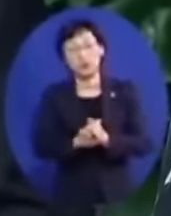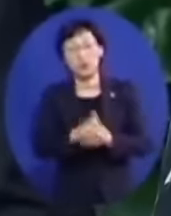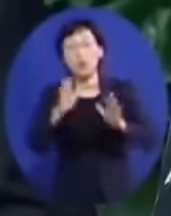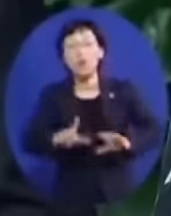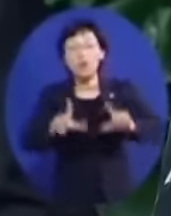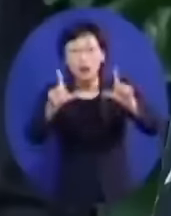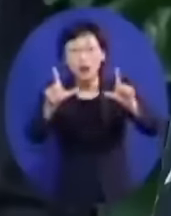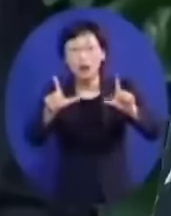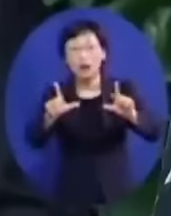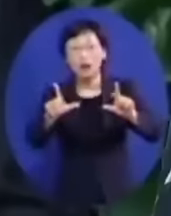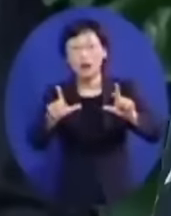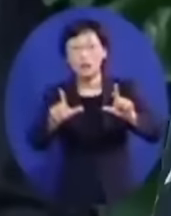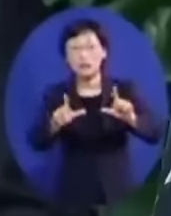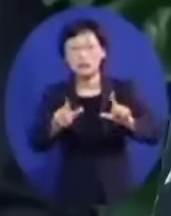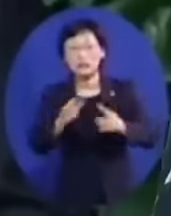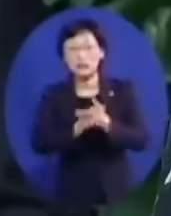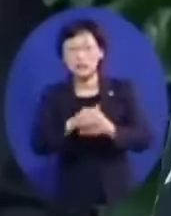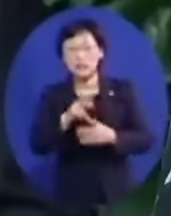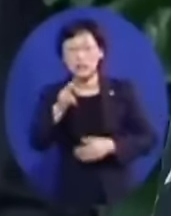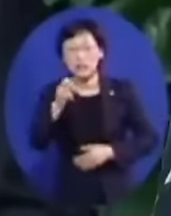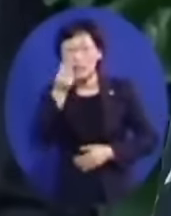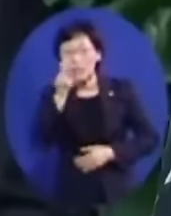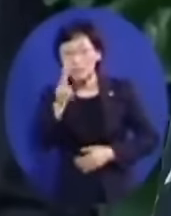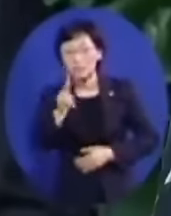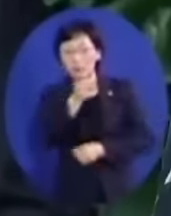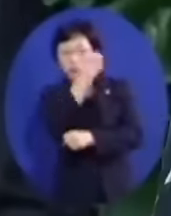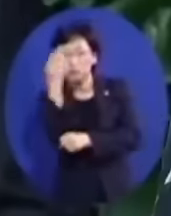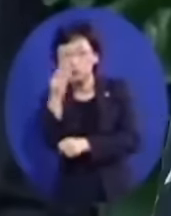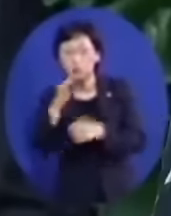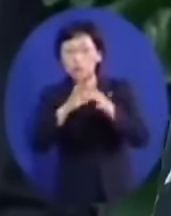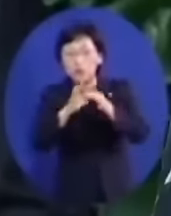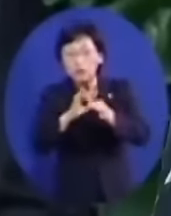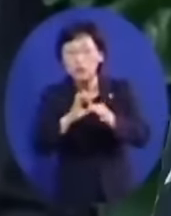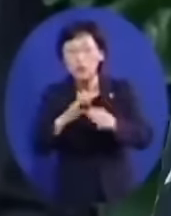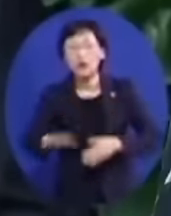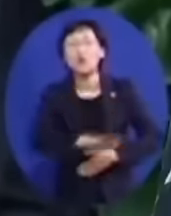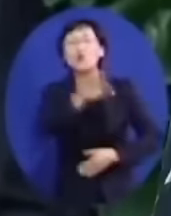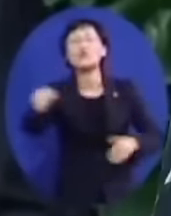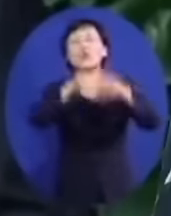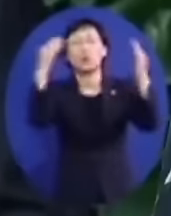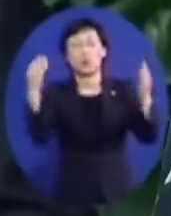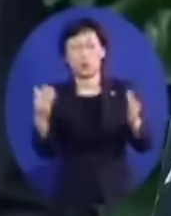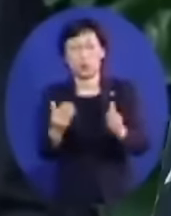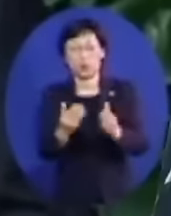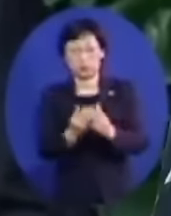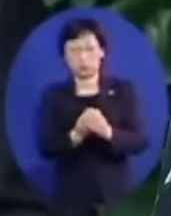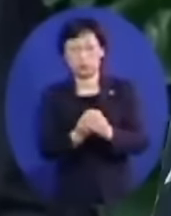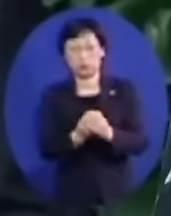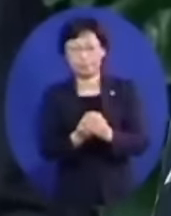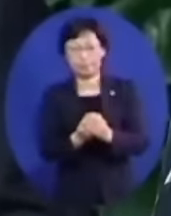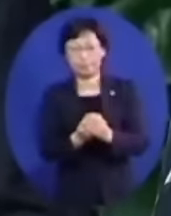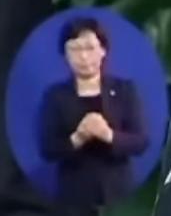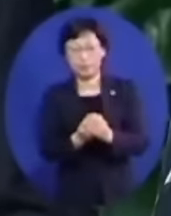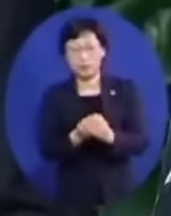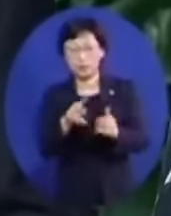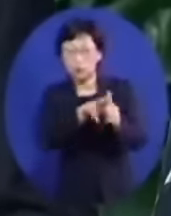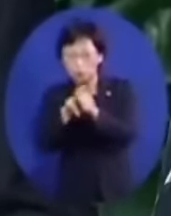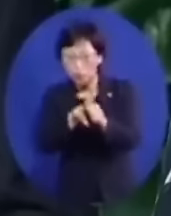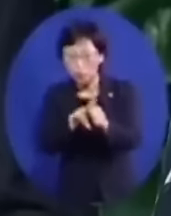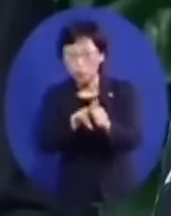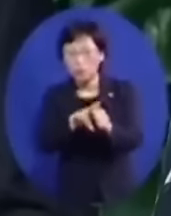시대는 매스미디어 시대이기 때문에 매스컴을 통해서 우리는 모든 정보를 얻습니다.